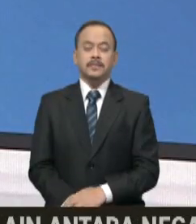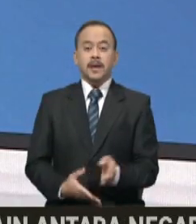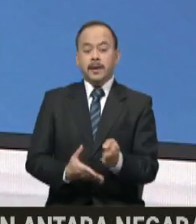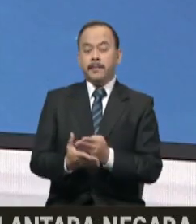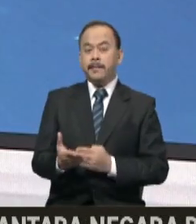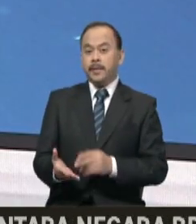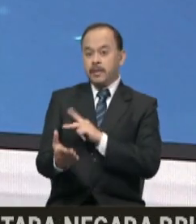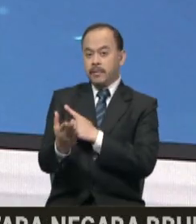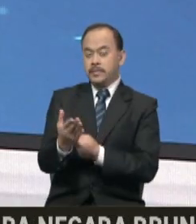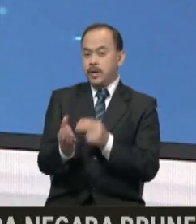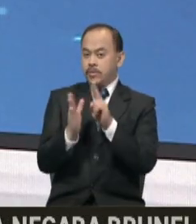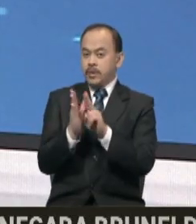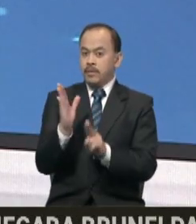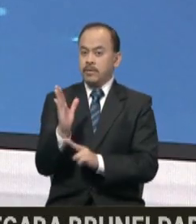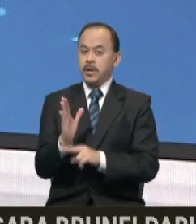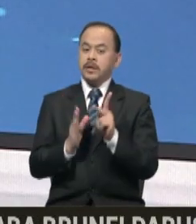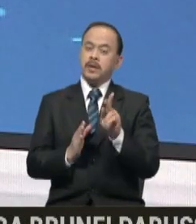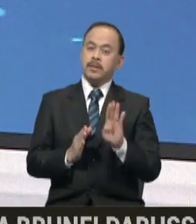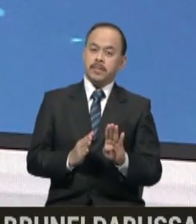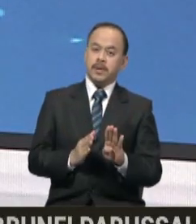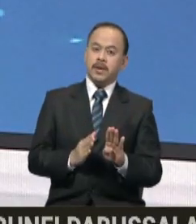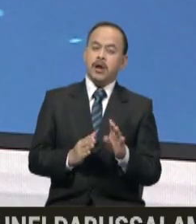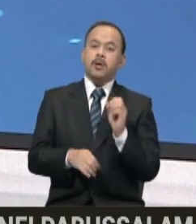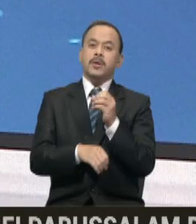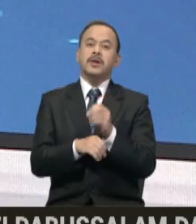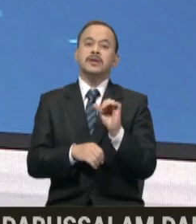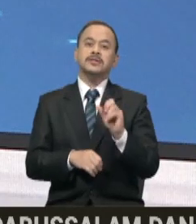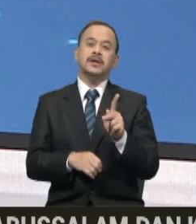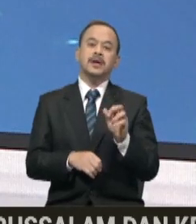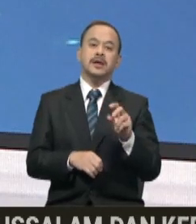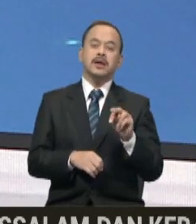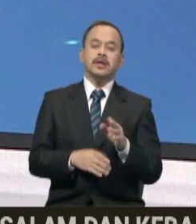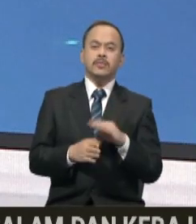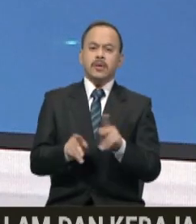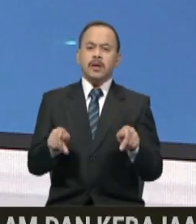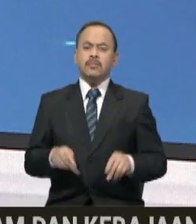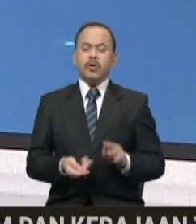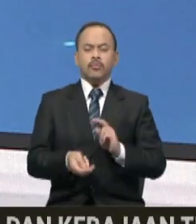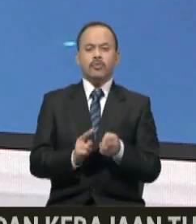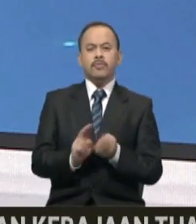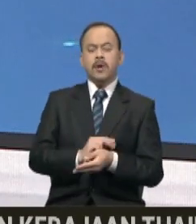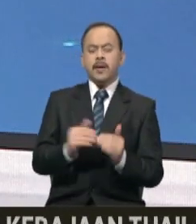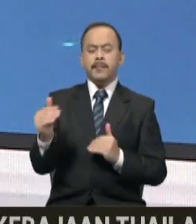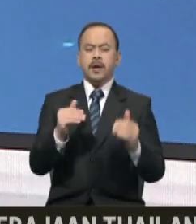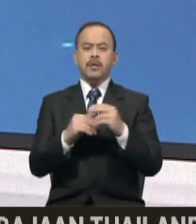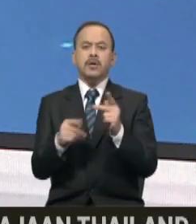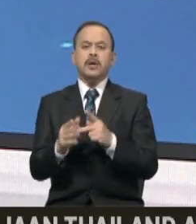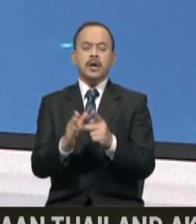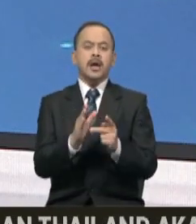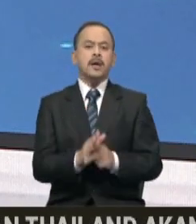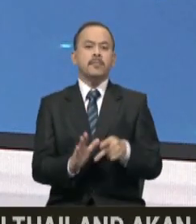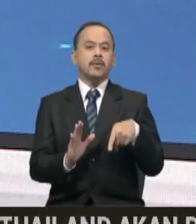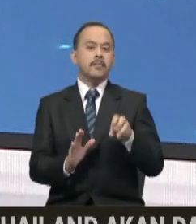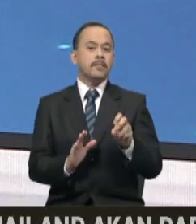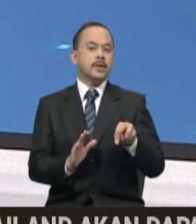Bahagian penguatkuasa undang-undang Kuala Belait meneruskan operasi sakat di sebuah tapak pengubahsuaian bangunan di Kampung Pandan A,